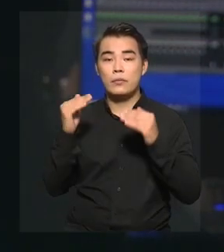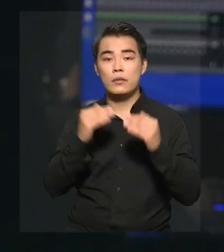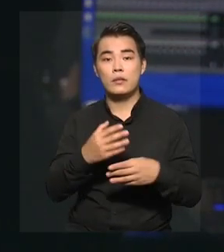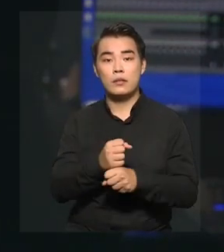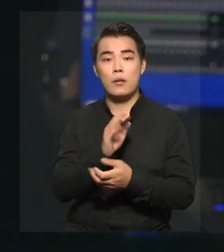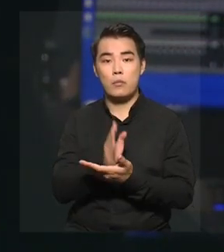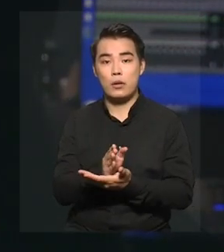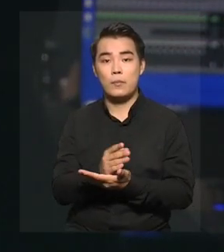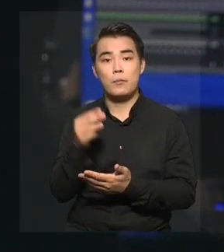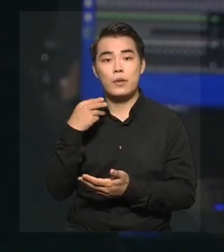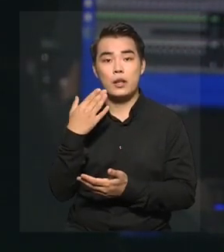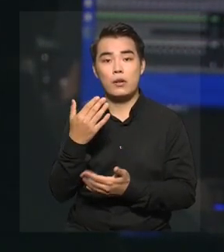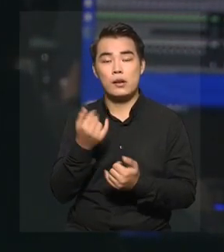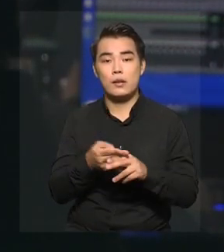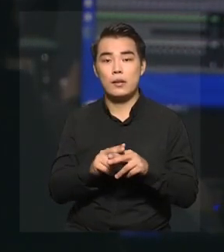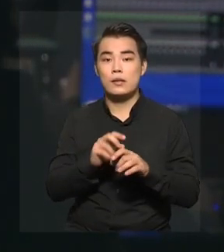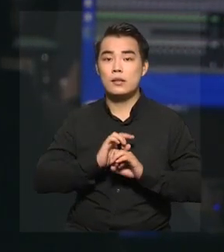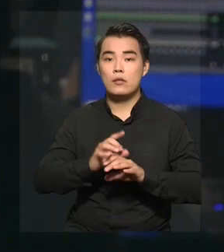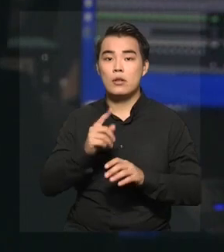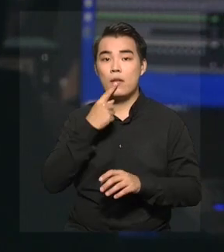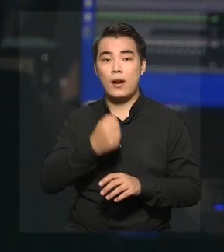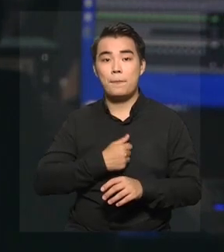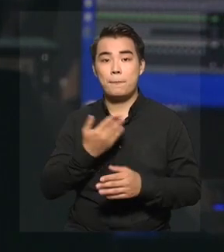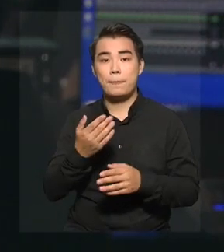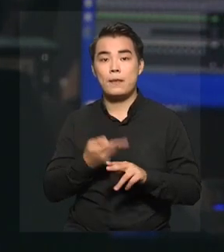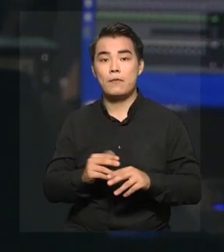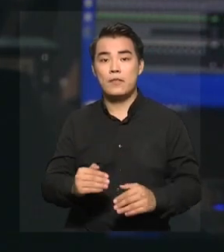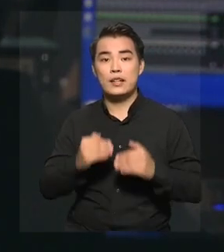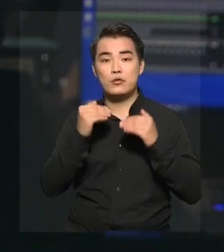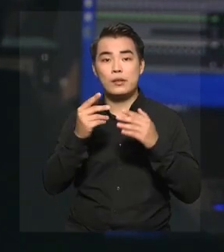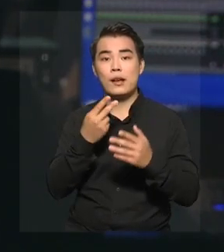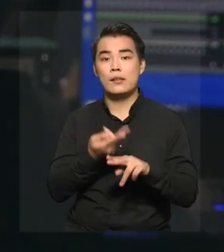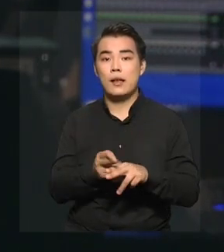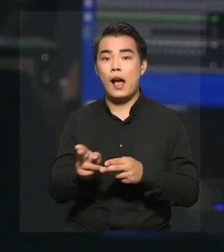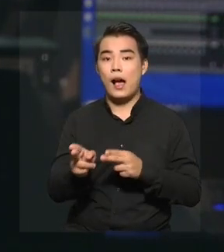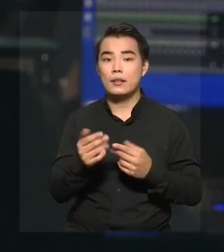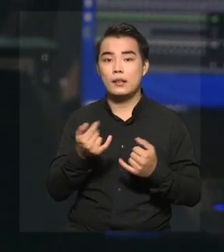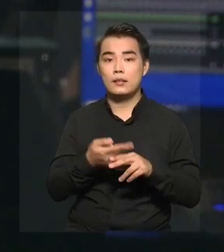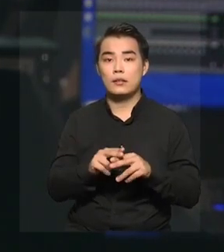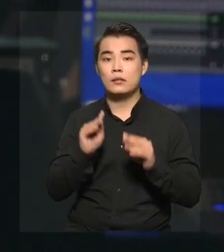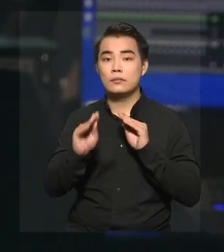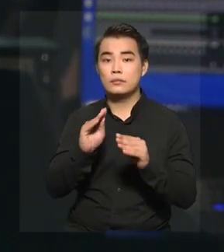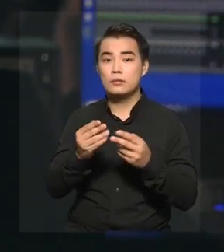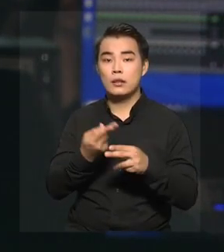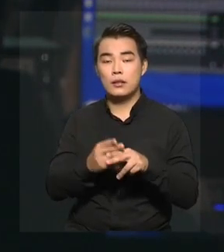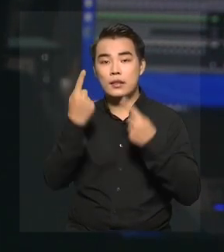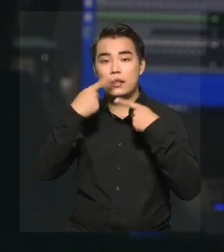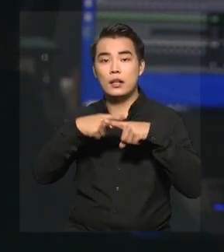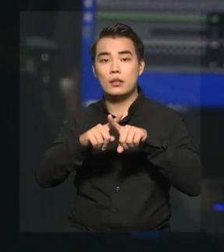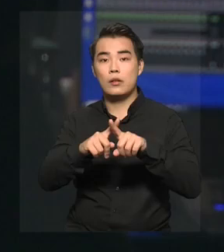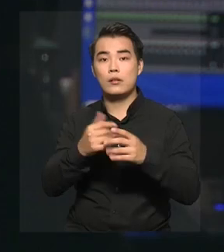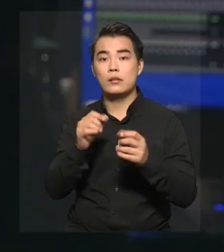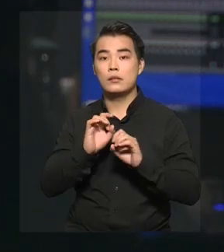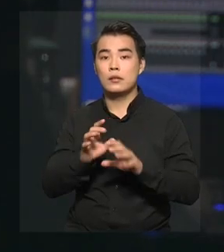төмендету міндет тұр. Президент биылғы жолдауында әскерімізді жоғары дәлдіктегі қару-жарақтармен қамтамасыз ету мақсатын қойған